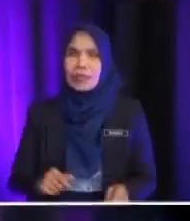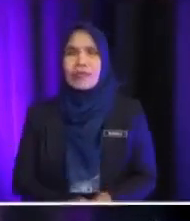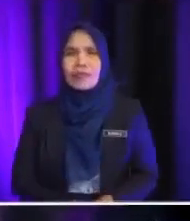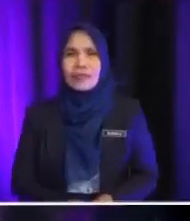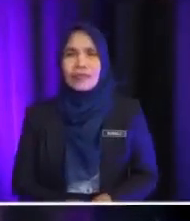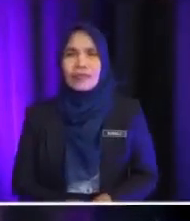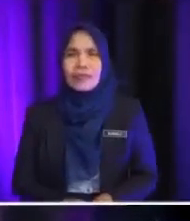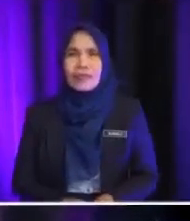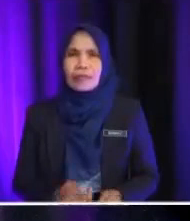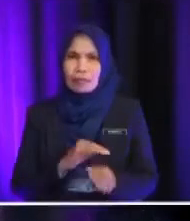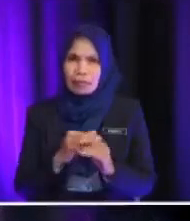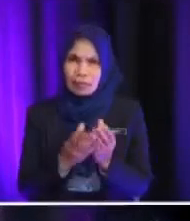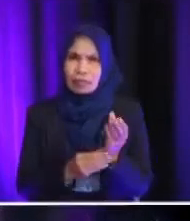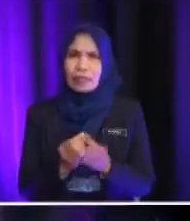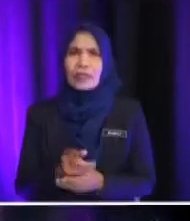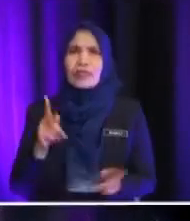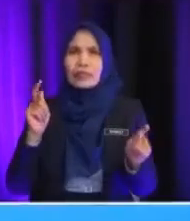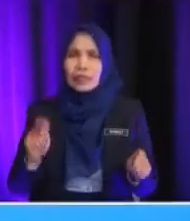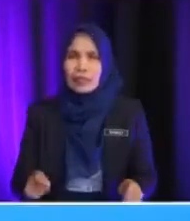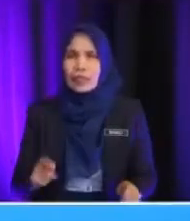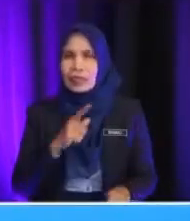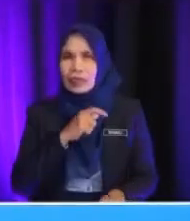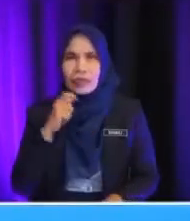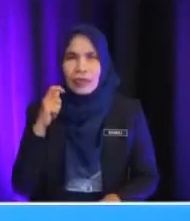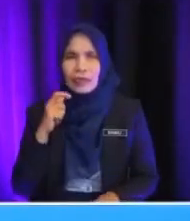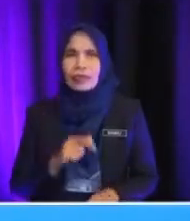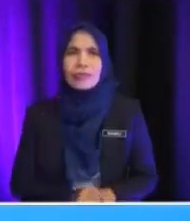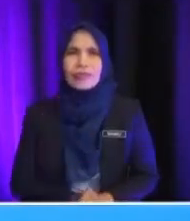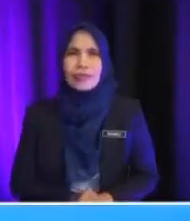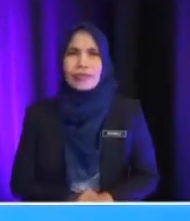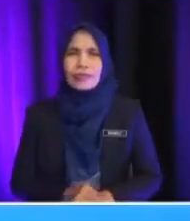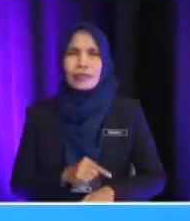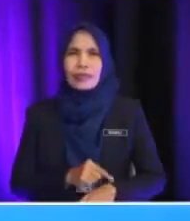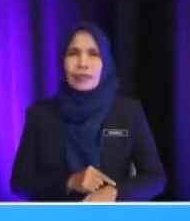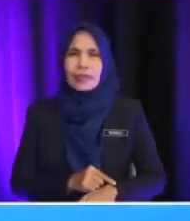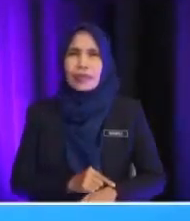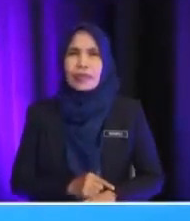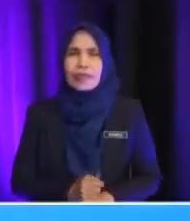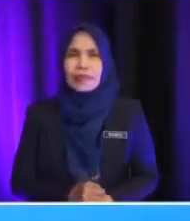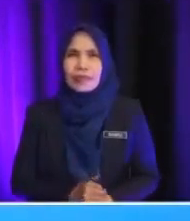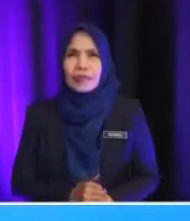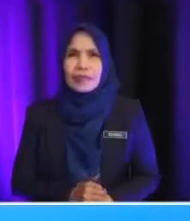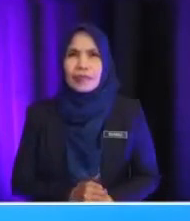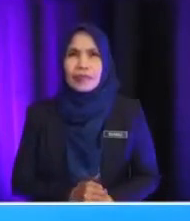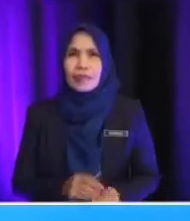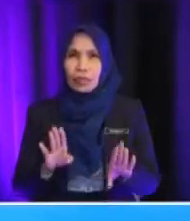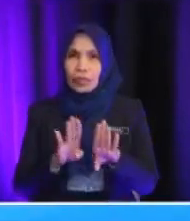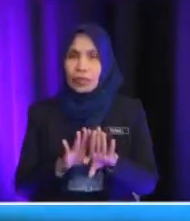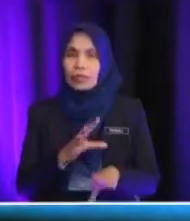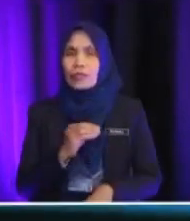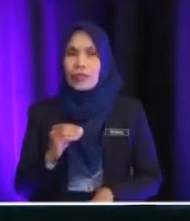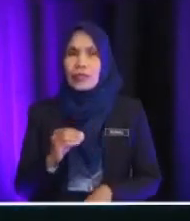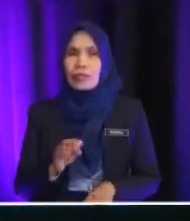kita menutup dan juga membuka suis. Betul. Okey. Okey, boleh cikgu? Boleh.